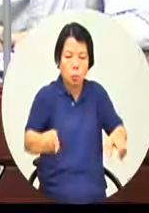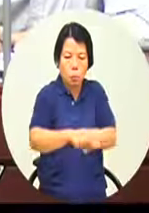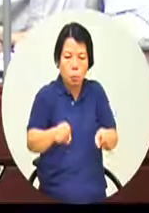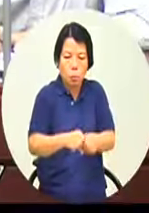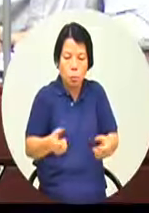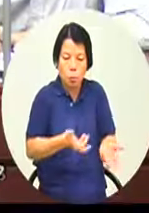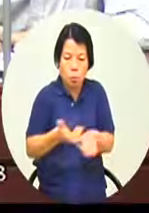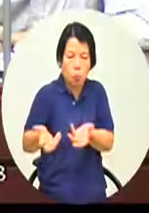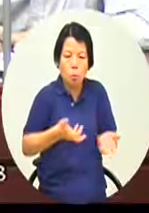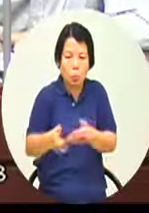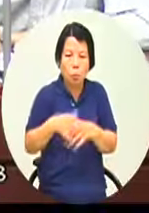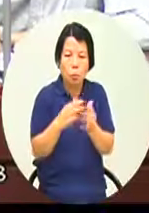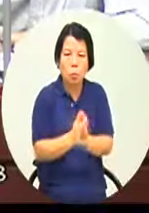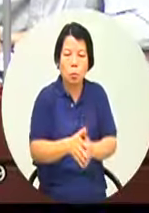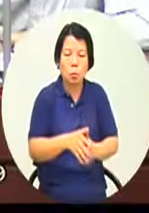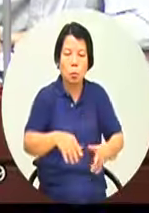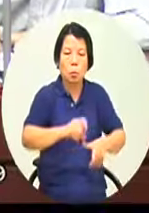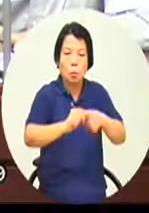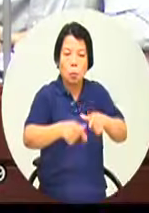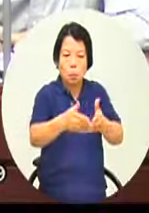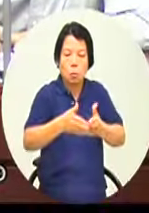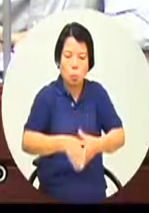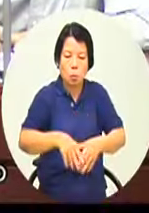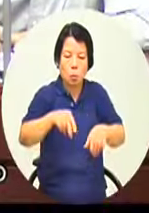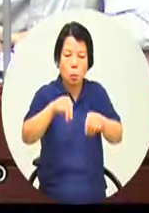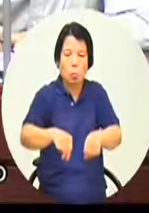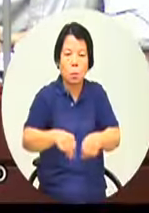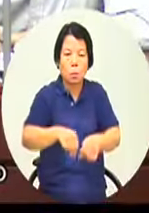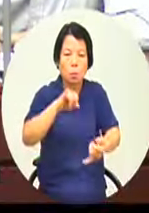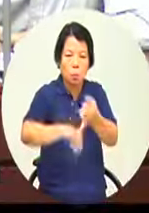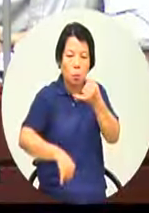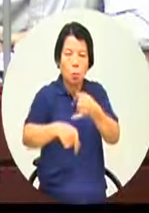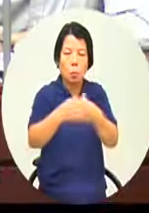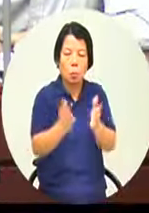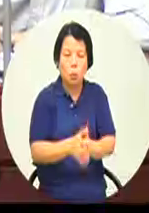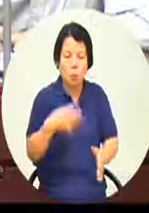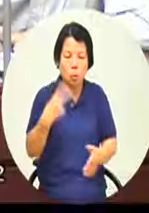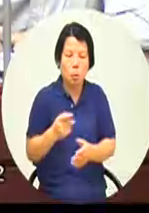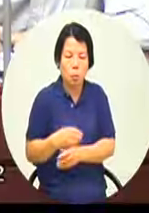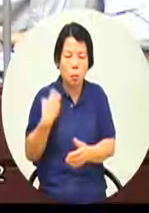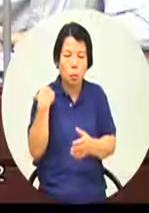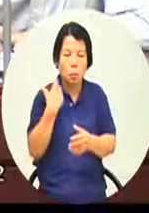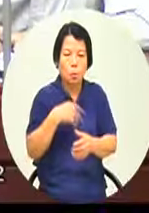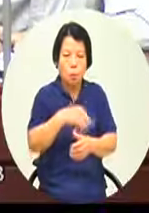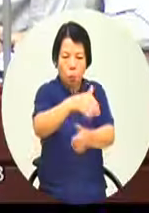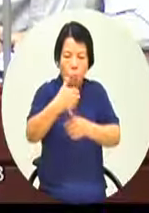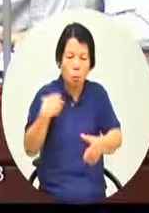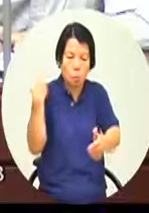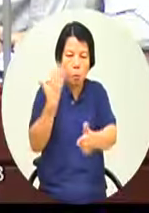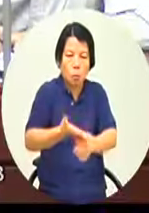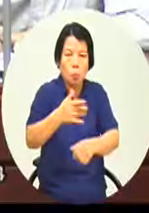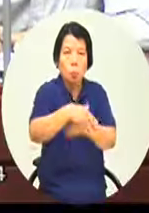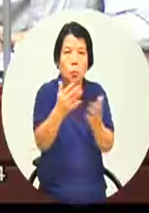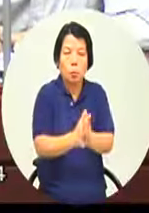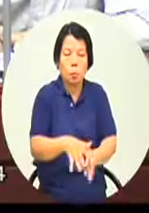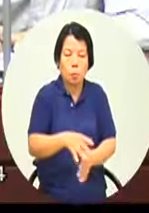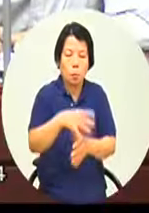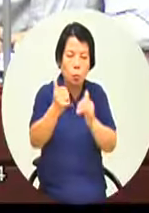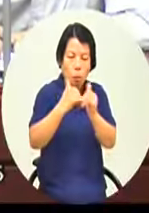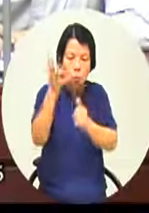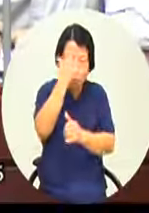厂商他要解约，所以我们现在又需要重新来发包。所以其实很多过去社区老旧社